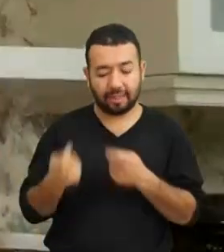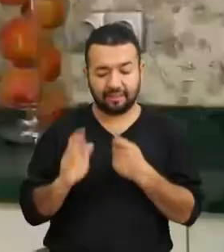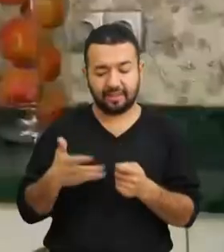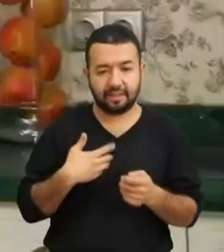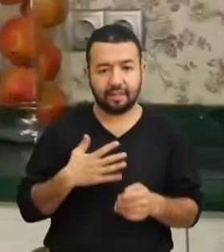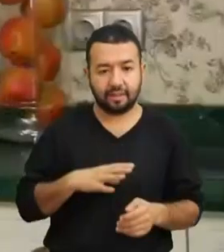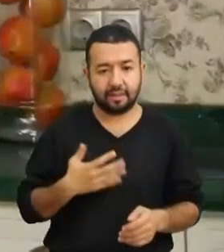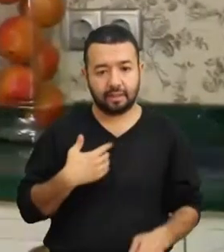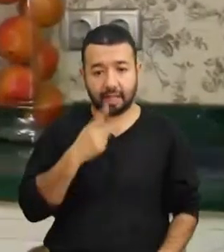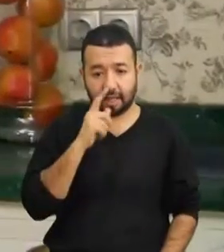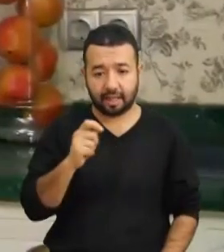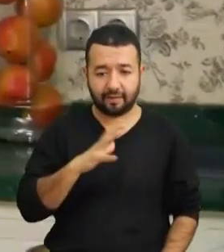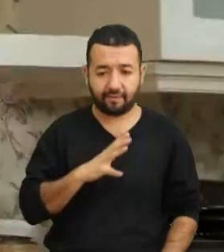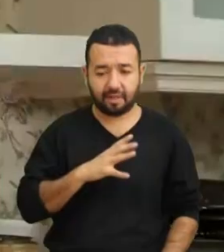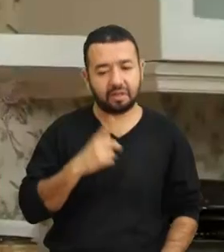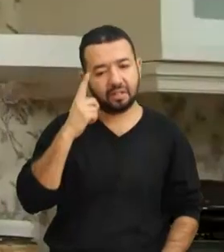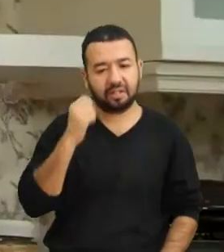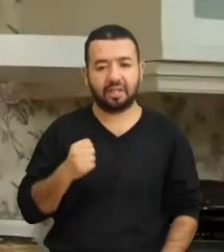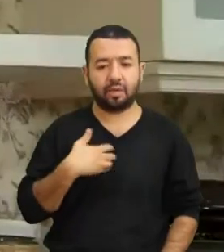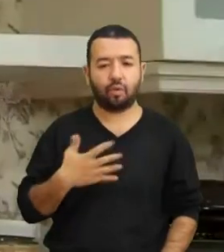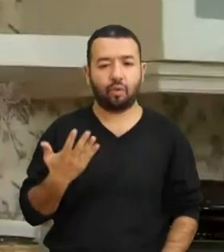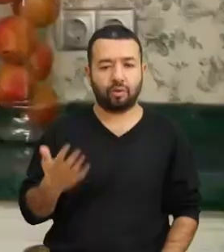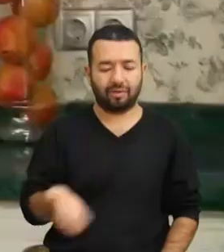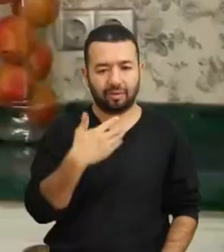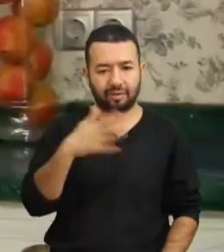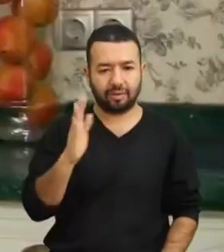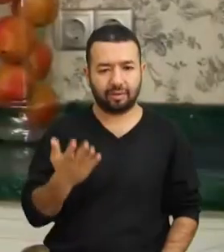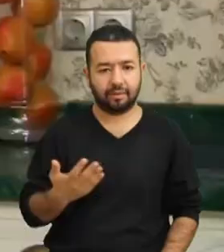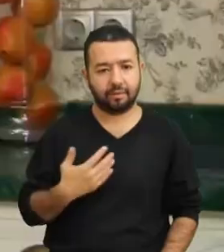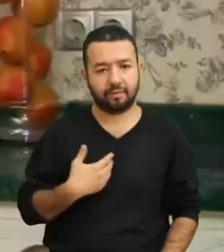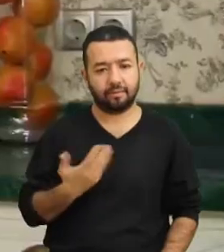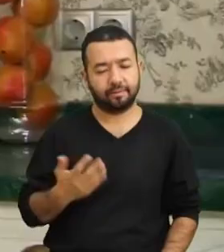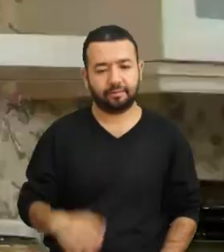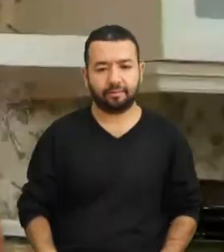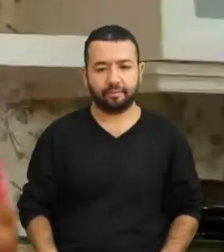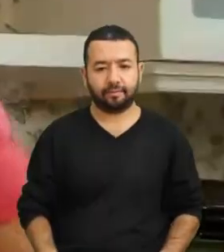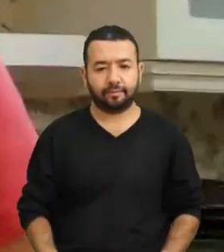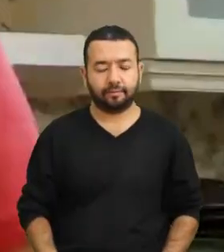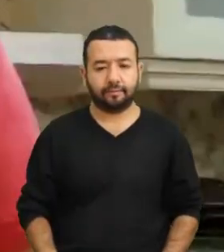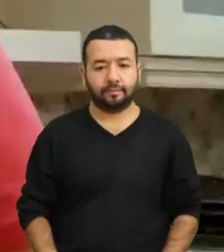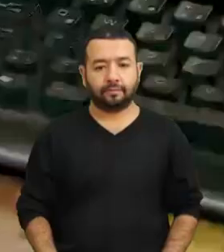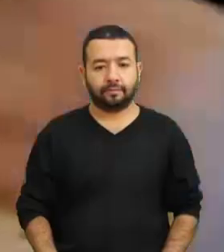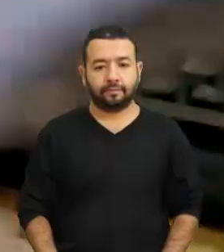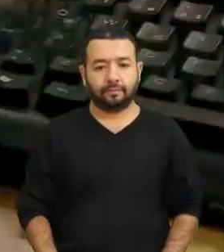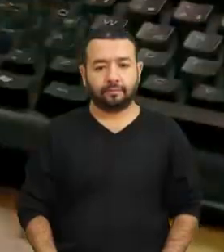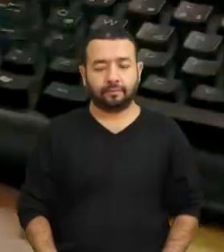benim hadi. Teklif var ısrar yok. Ya yürü git. Ben müştemin hayatındayım.